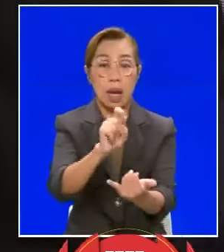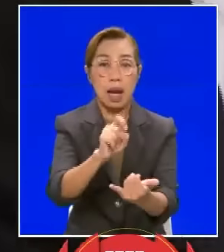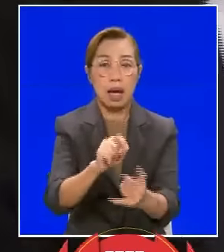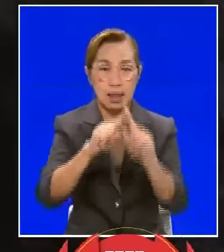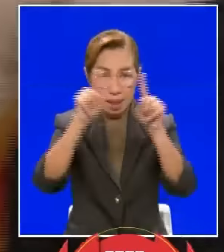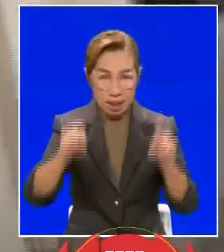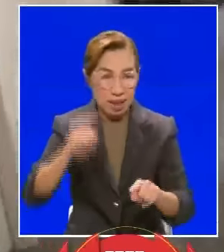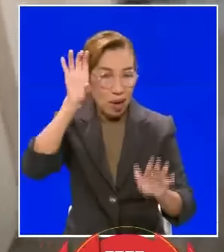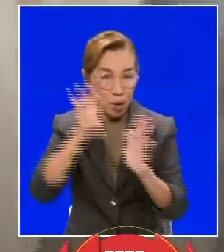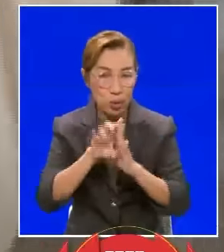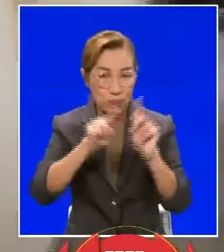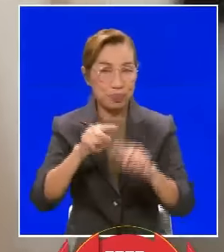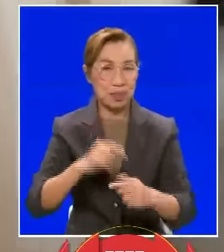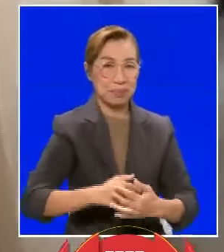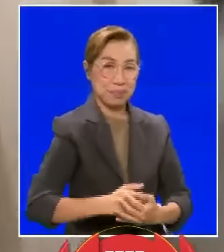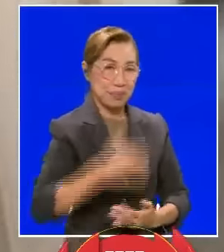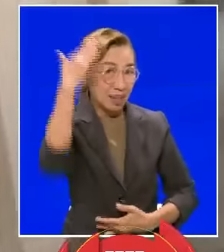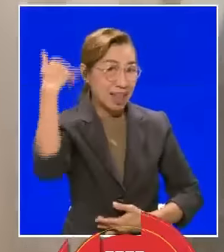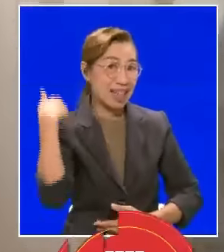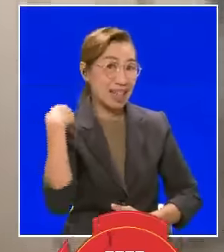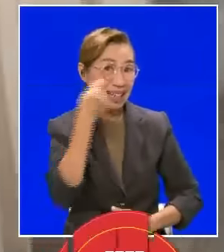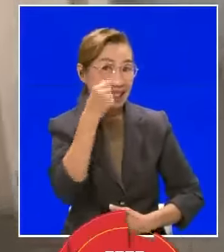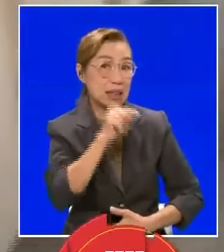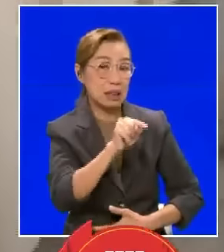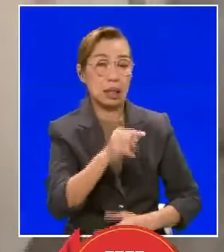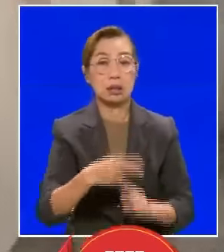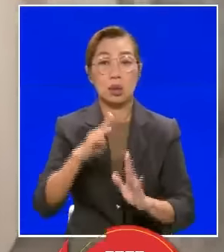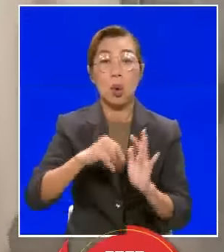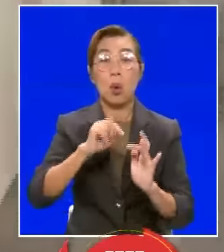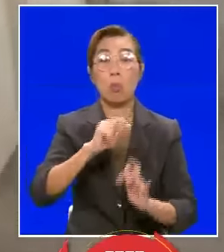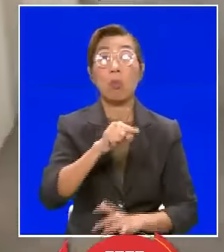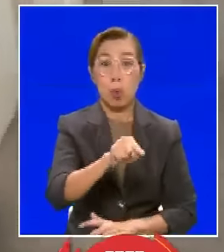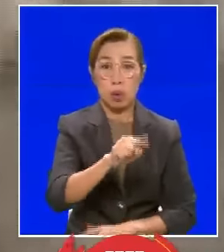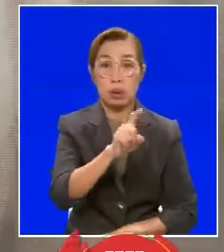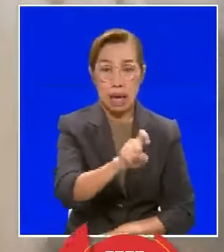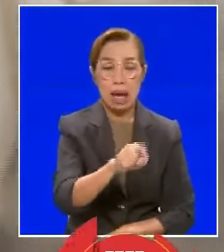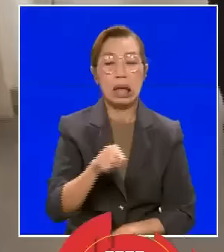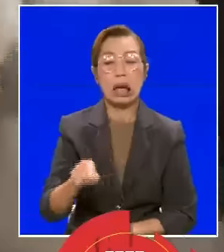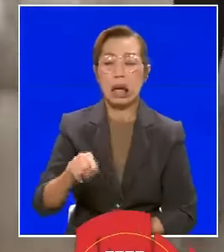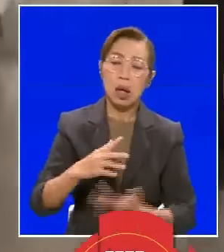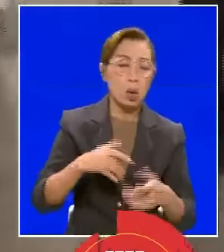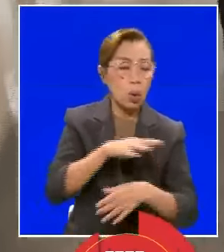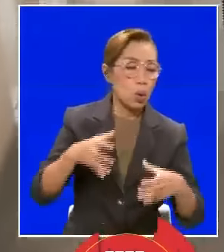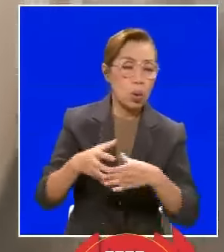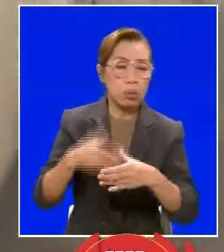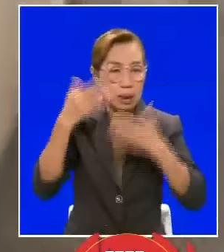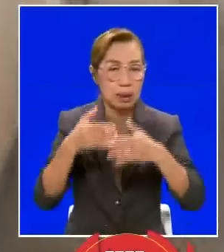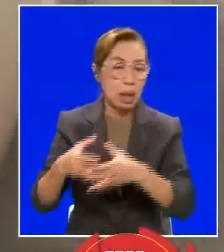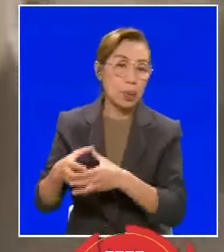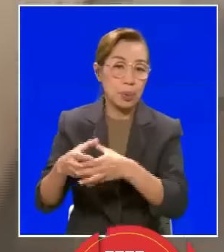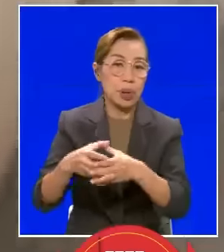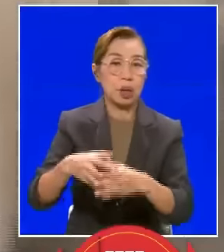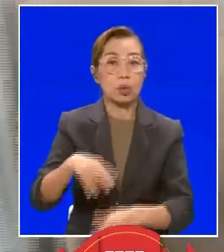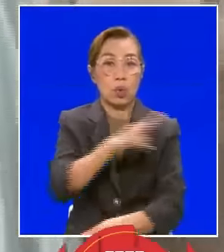าเพื่อนๆ นักกิจกรรมทางการเมืองเป็นตัวแทนของครอบครัวมารับร่างของน้องจากนิติเวศที่โรงพยาบาลธรรมศาสตร์เฉลิมพ